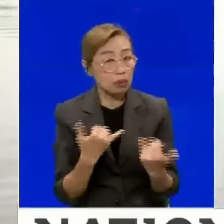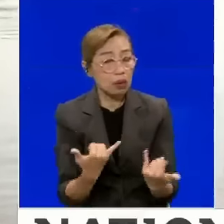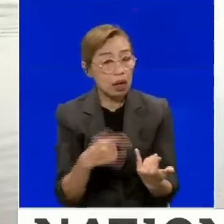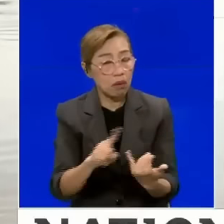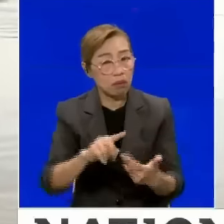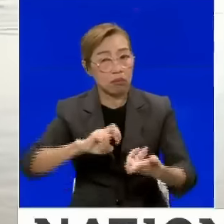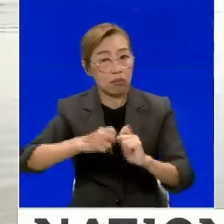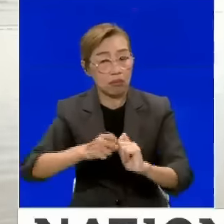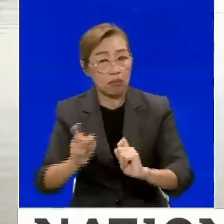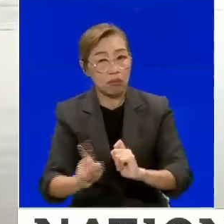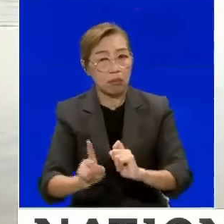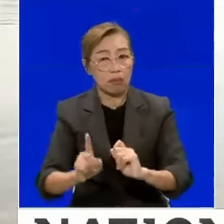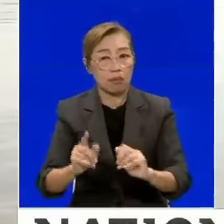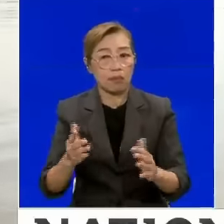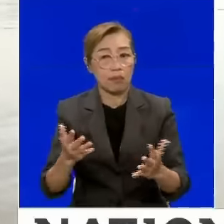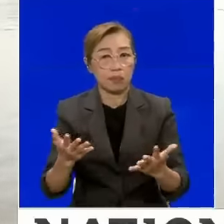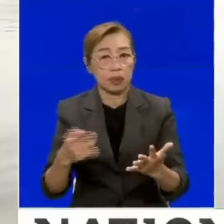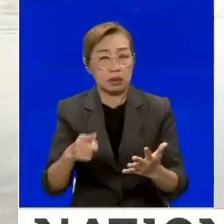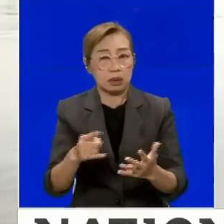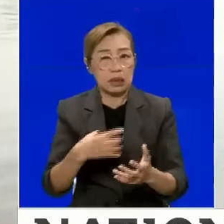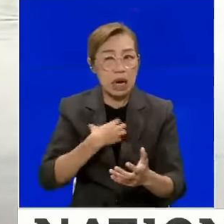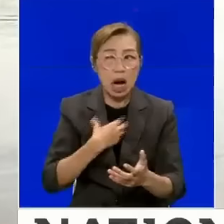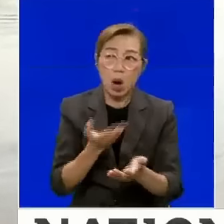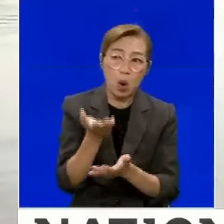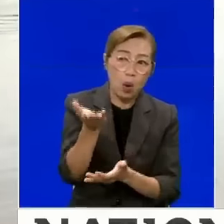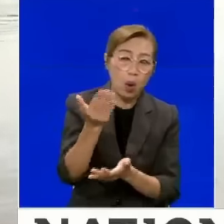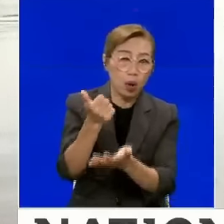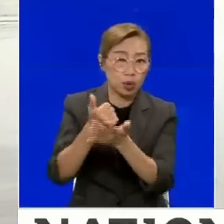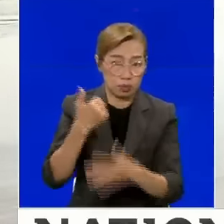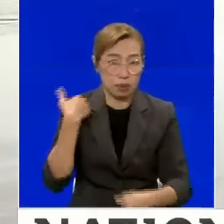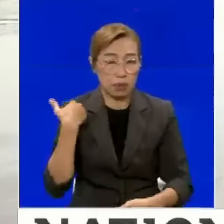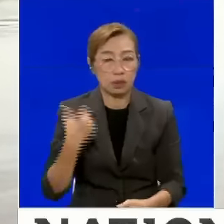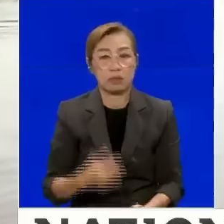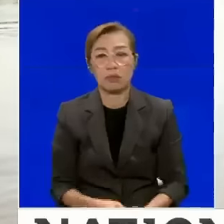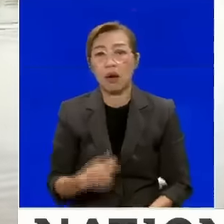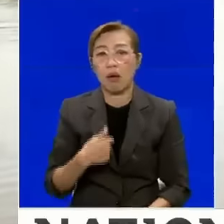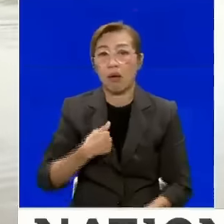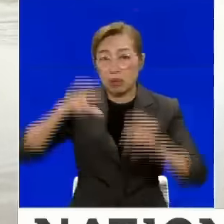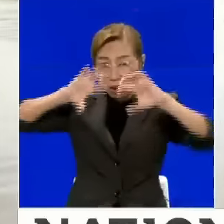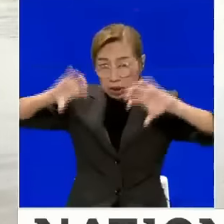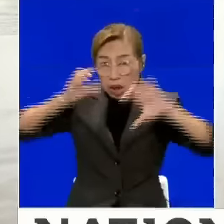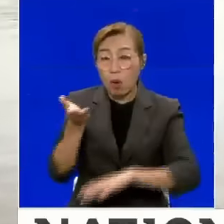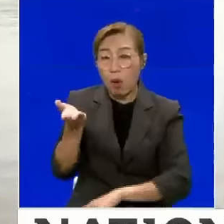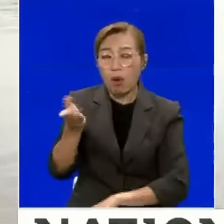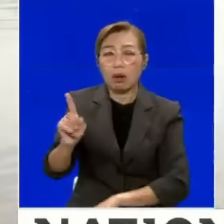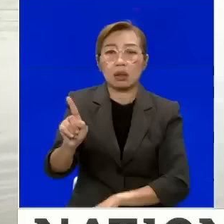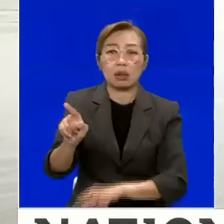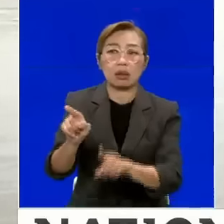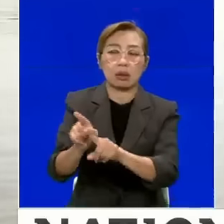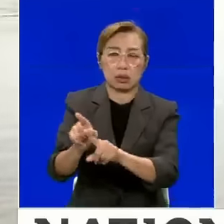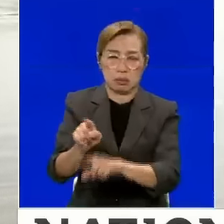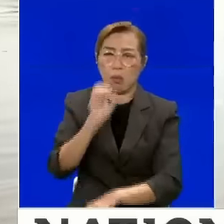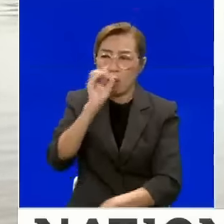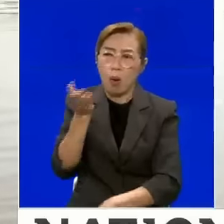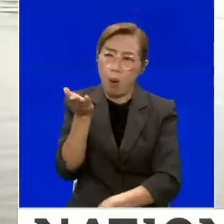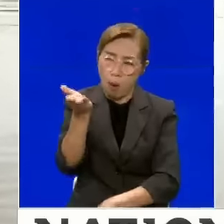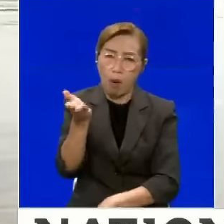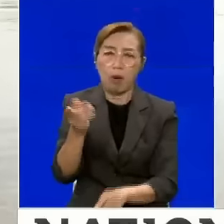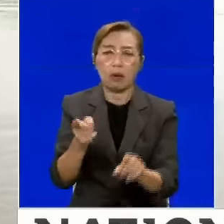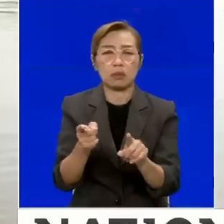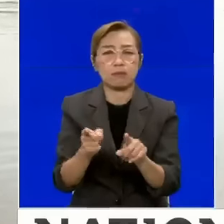ไรที่ขอความช่วยเหลือกับทางราชการไปบ้าง ก็หน่วยงานเขาผมก็ขอไปว่าถ้